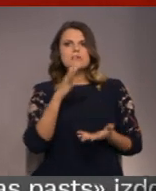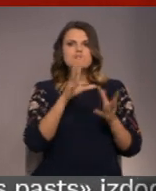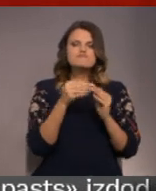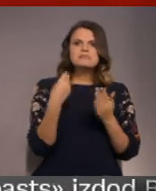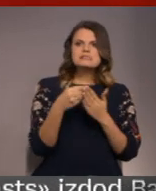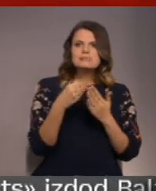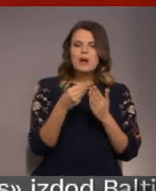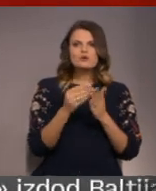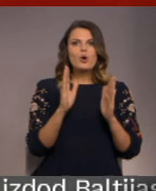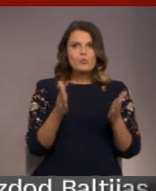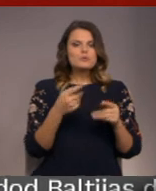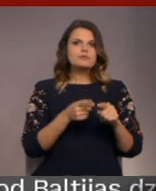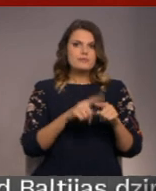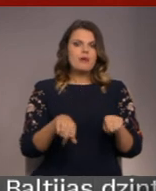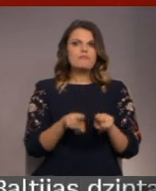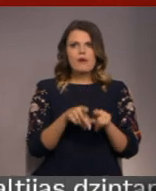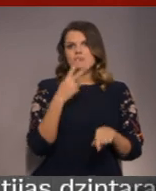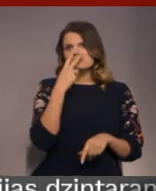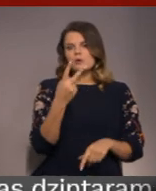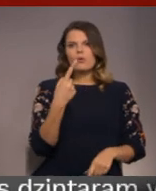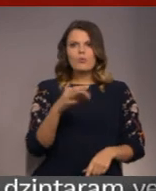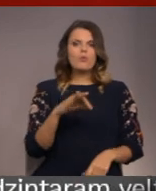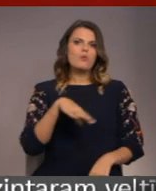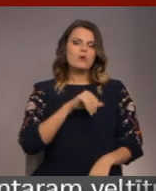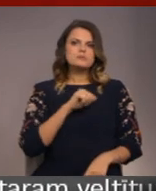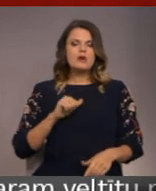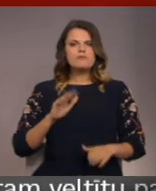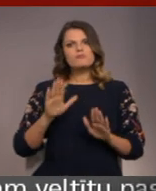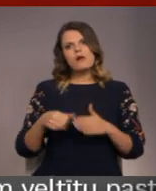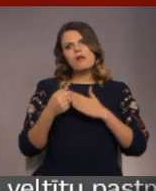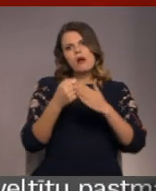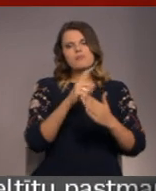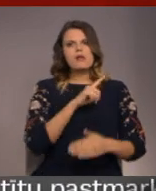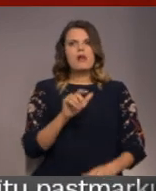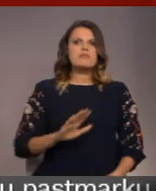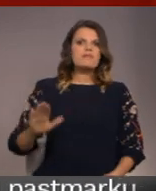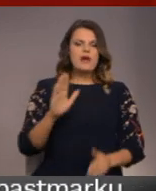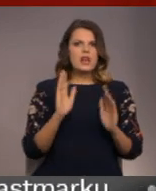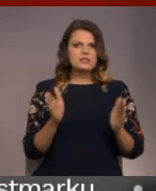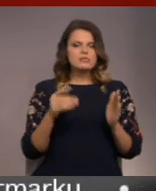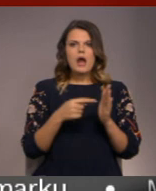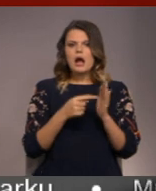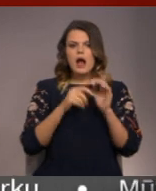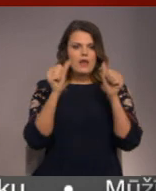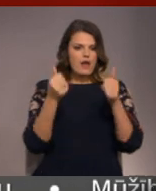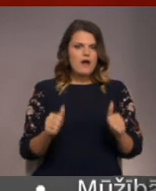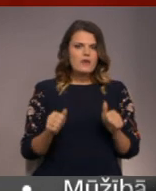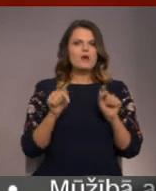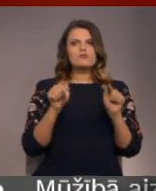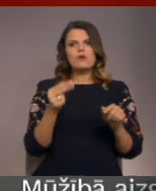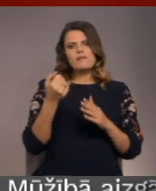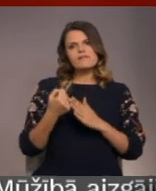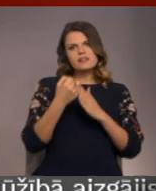izmaksas būtu, un tad arī skatoties, ko no savas puses var kādā veidā atbalstīt var Latvijas valsts ceļi un kādā veidā tad to